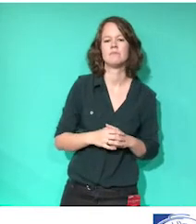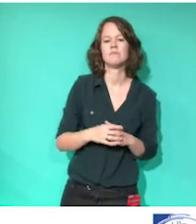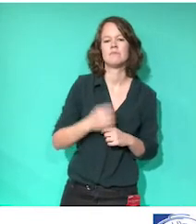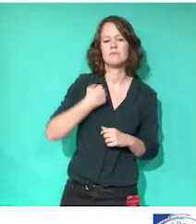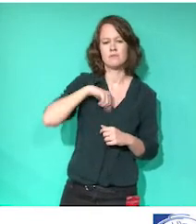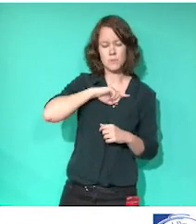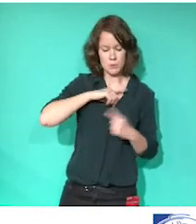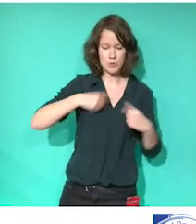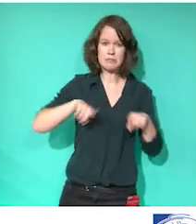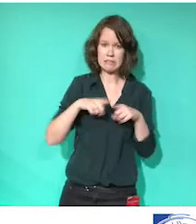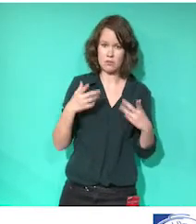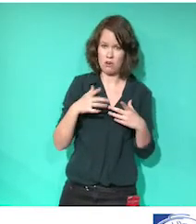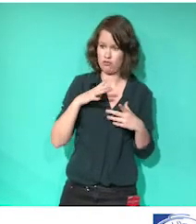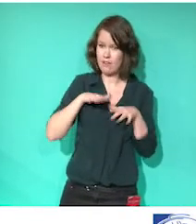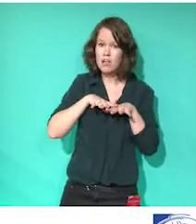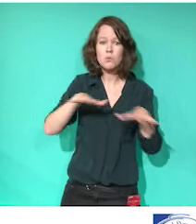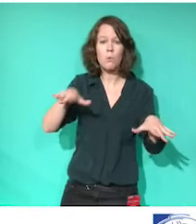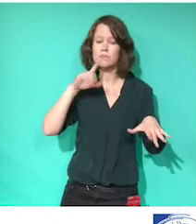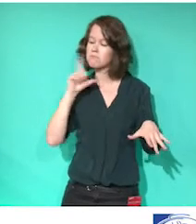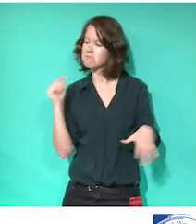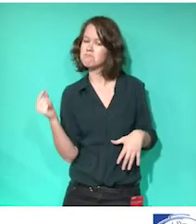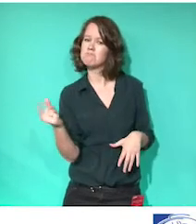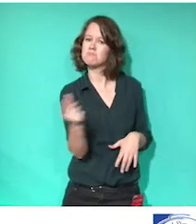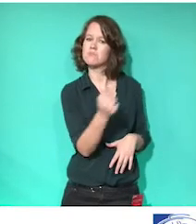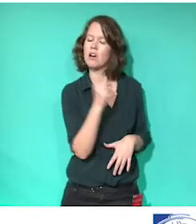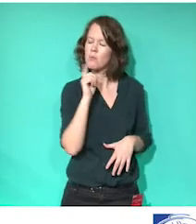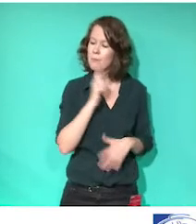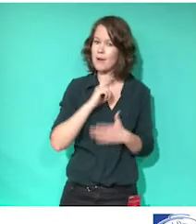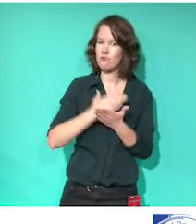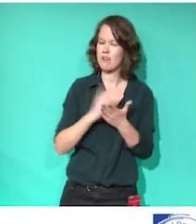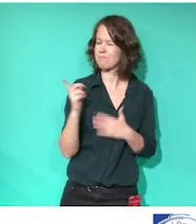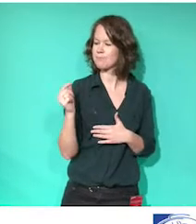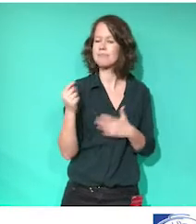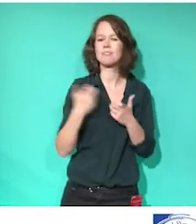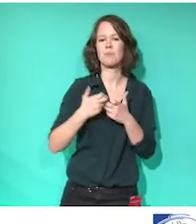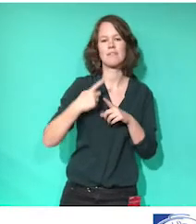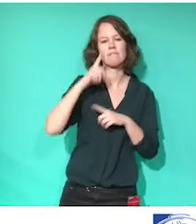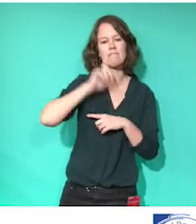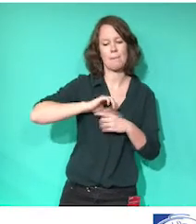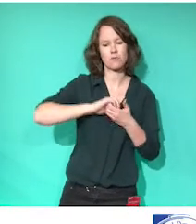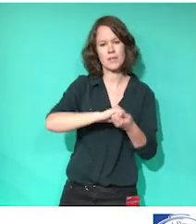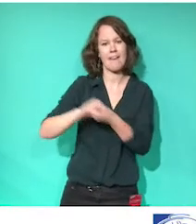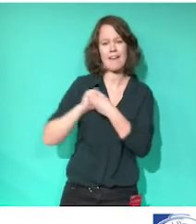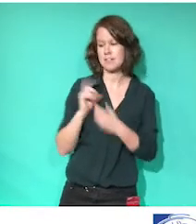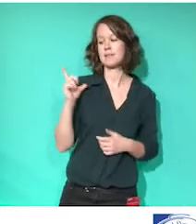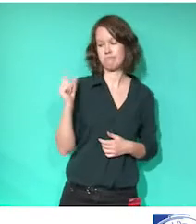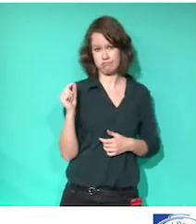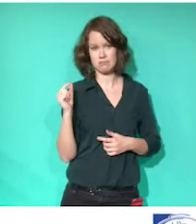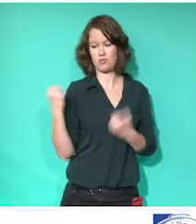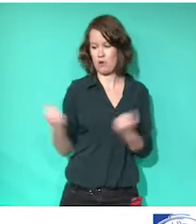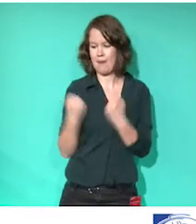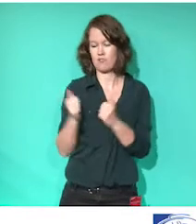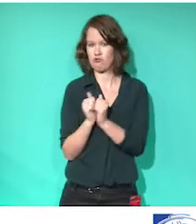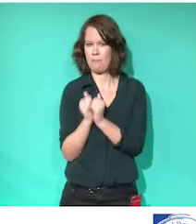le comité permet d'imaginer des projets communs. Nous allons lancer avec Femmes Solidaires une campagne ensemble contre le